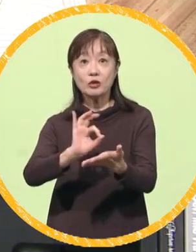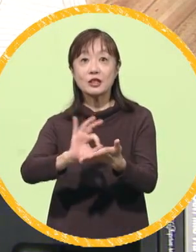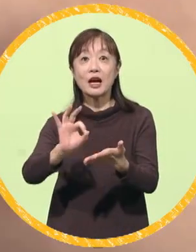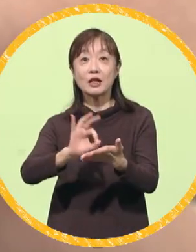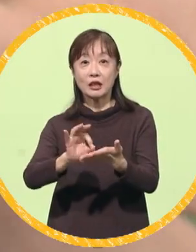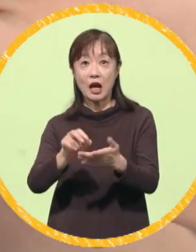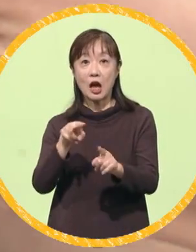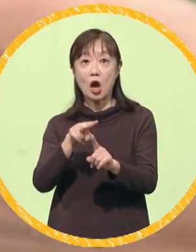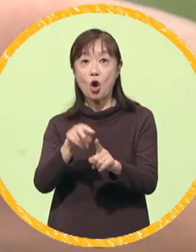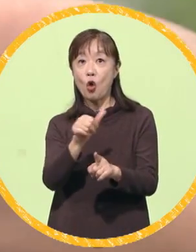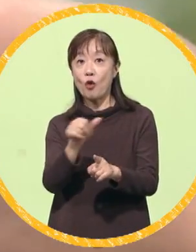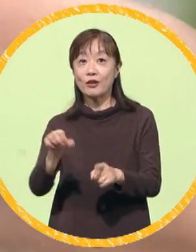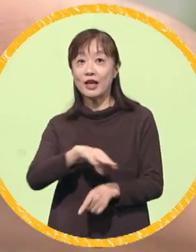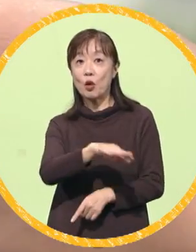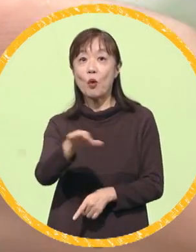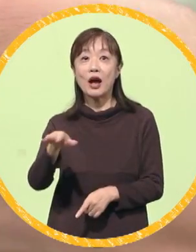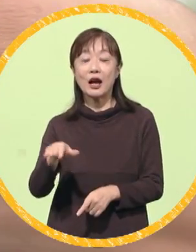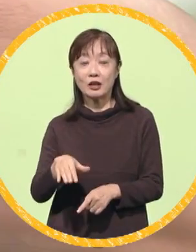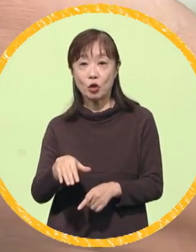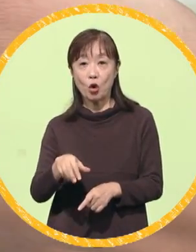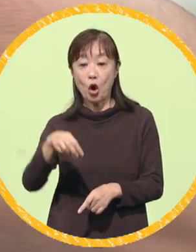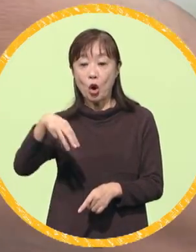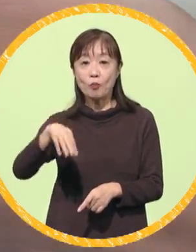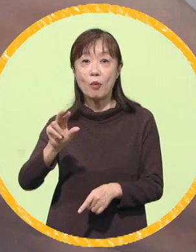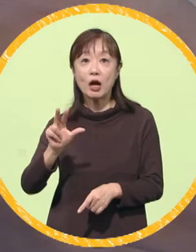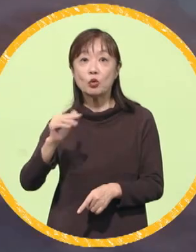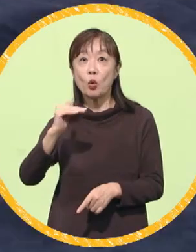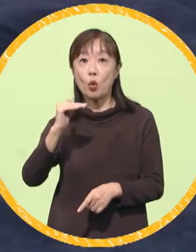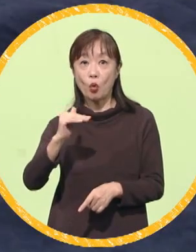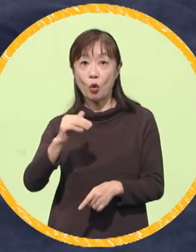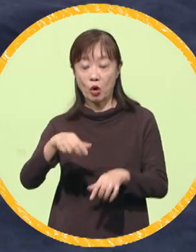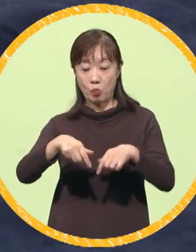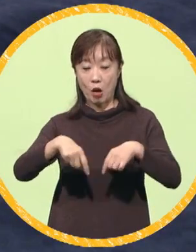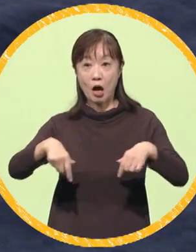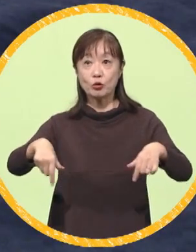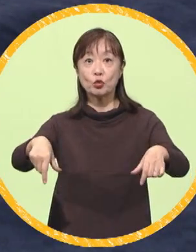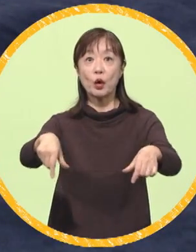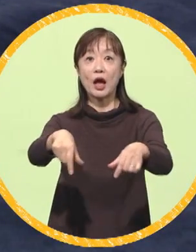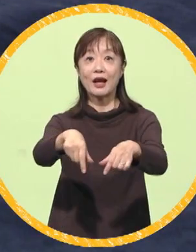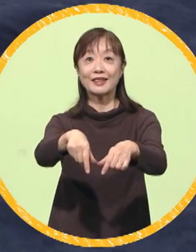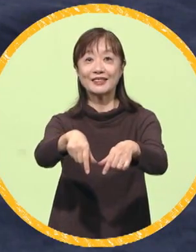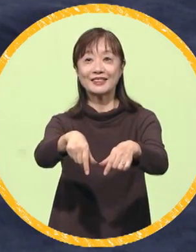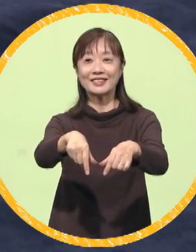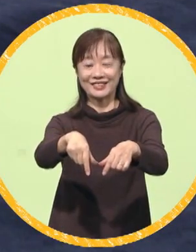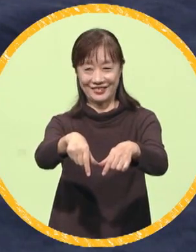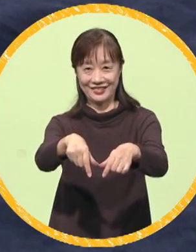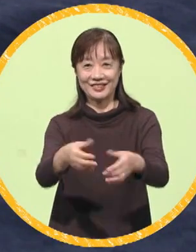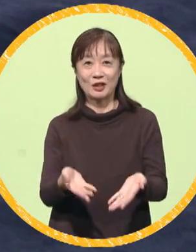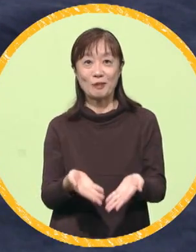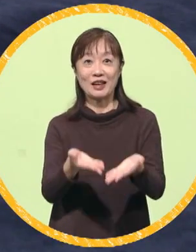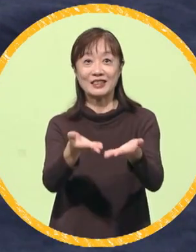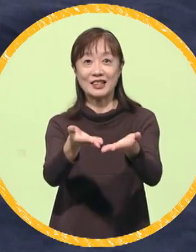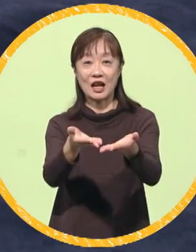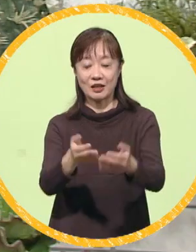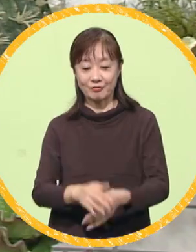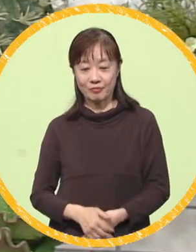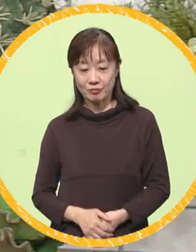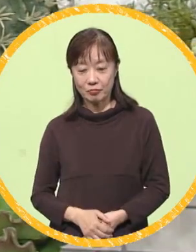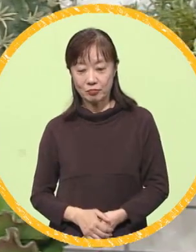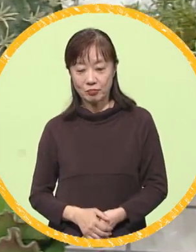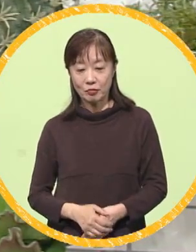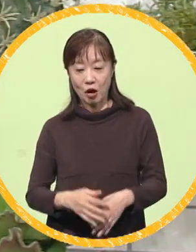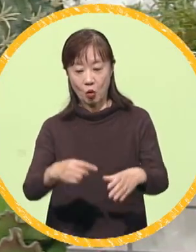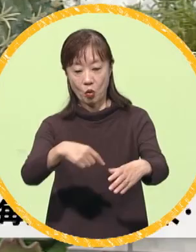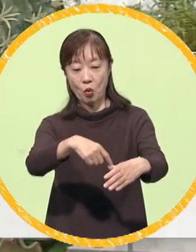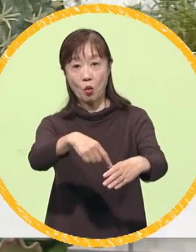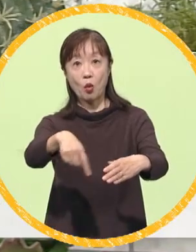原にあるバームクーヘンの専門店マルコさんのこちらバームクーヘンご用意しました。 すごい美しい佇ま